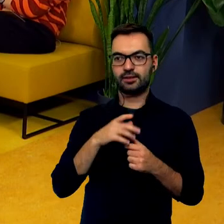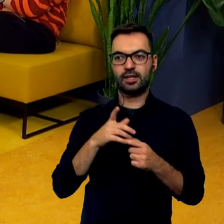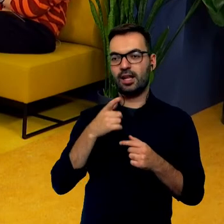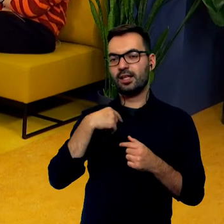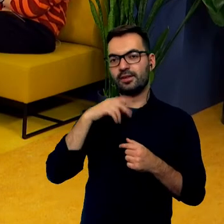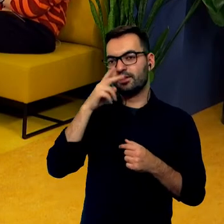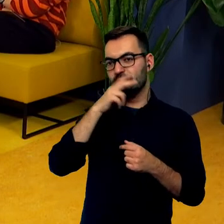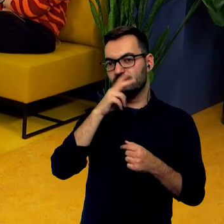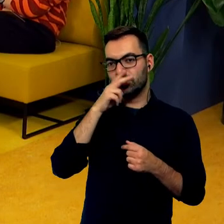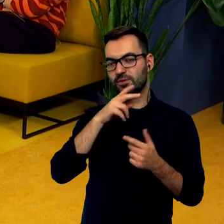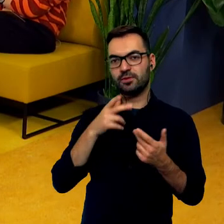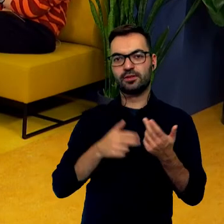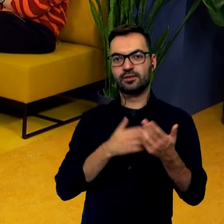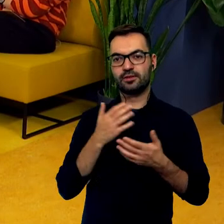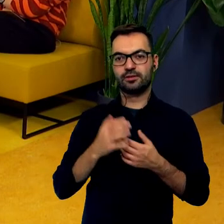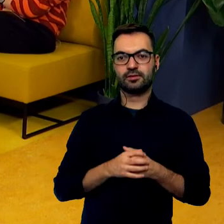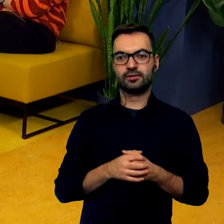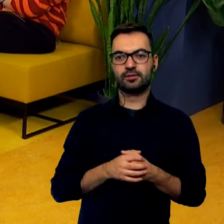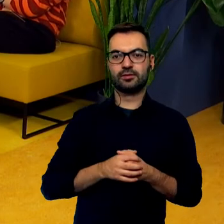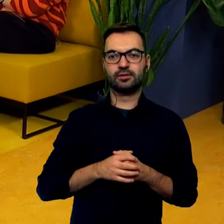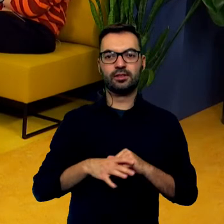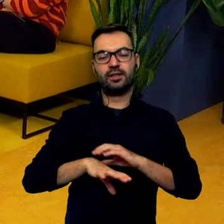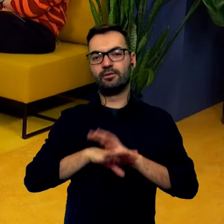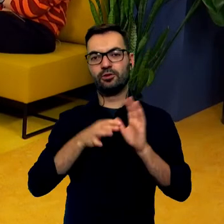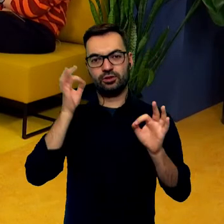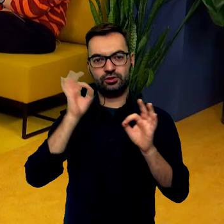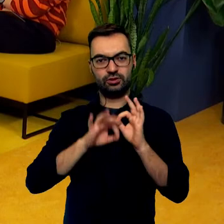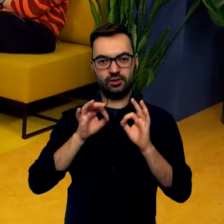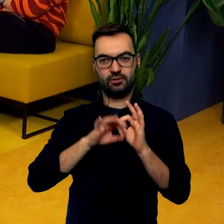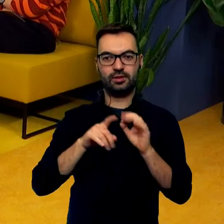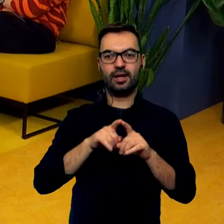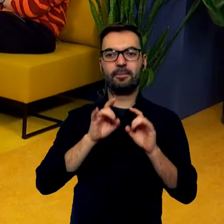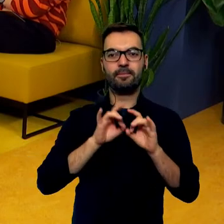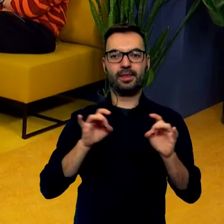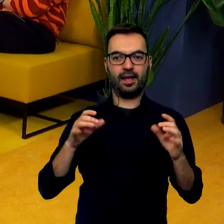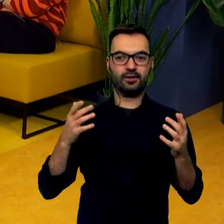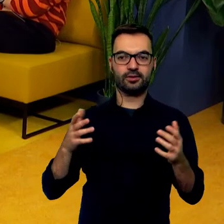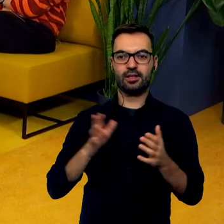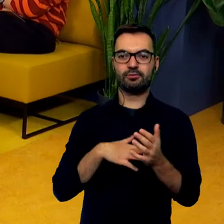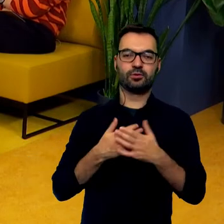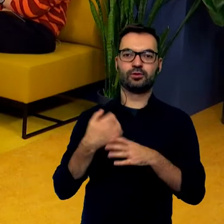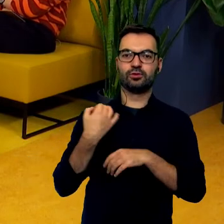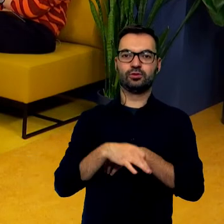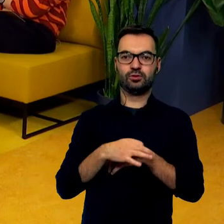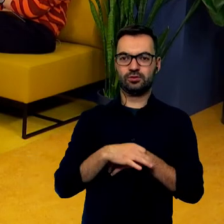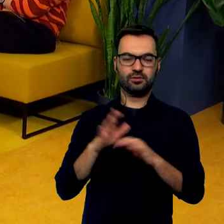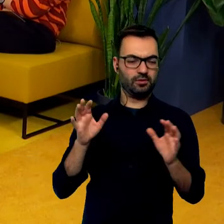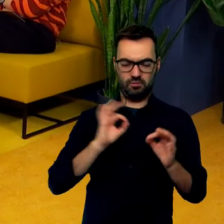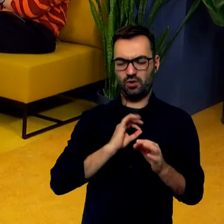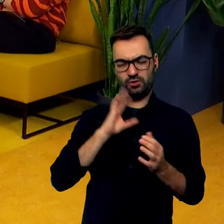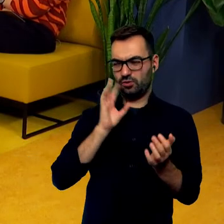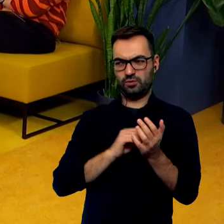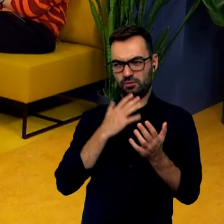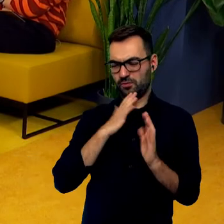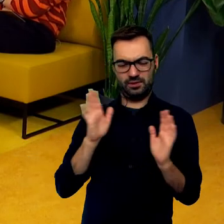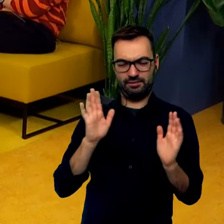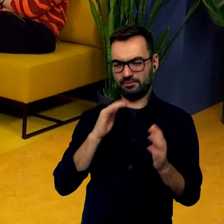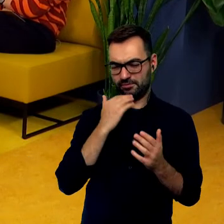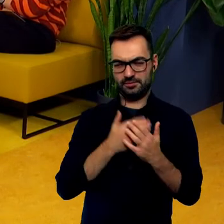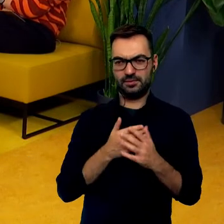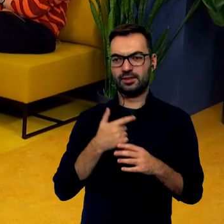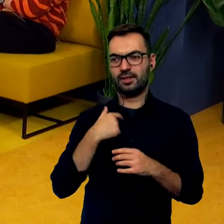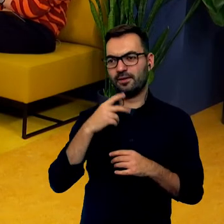Ale nie widzimy wszystkich detali, które widzi pedagog, tak? Że student, i to mówię już z własnego doświadczenia, że